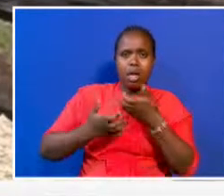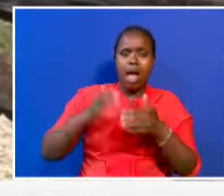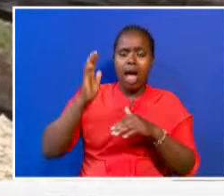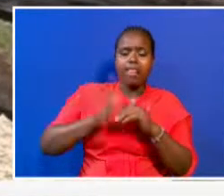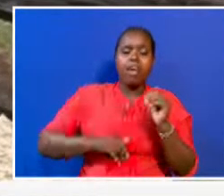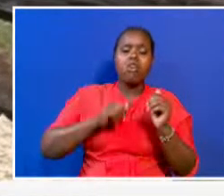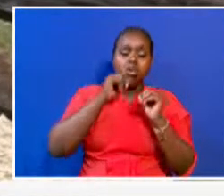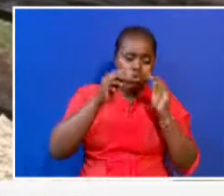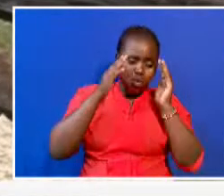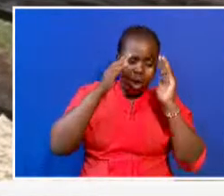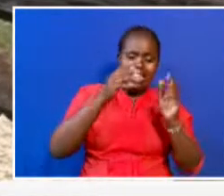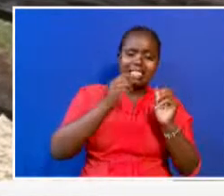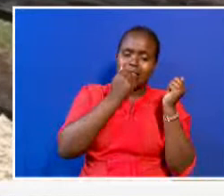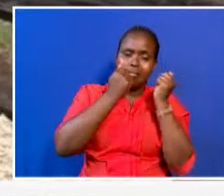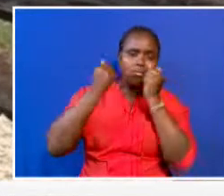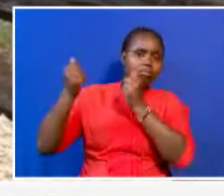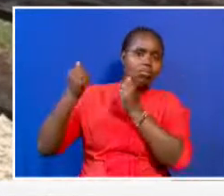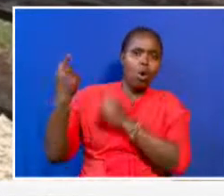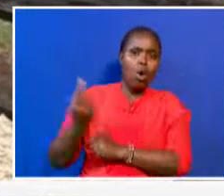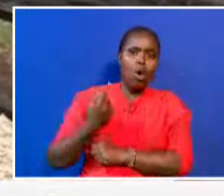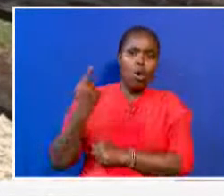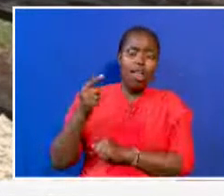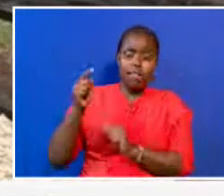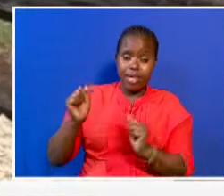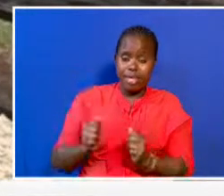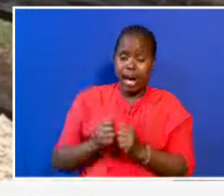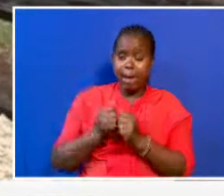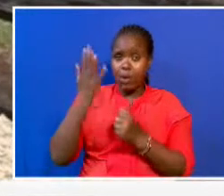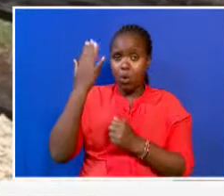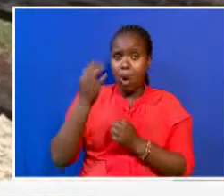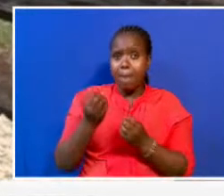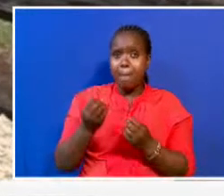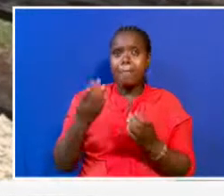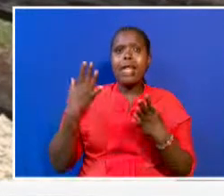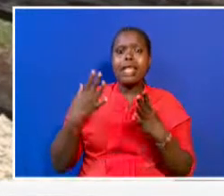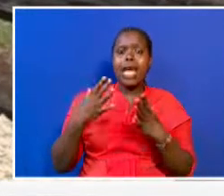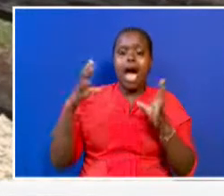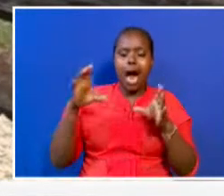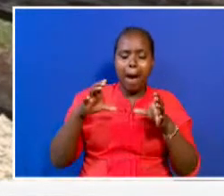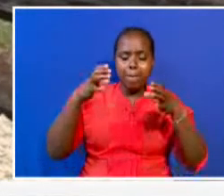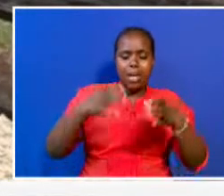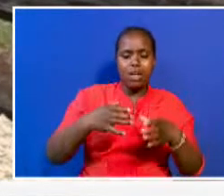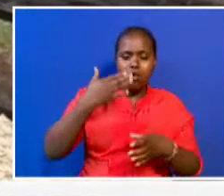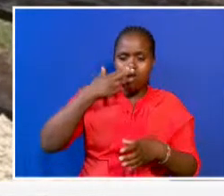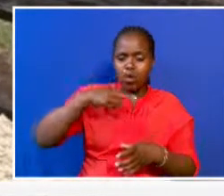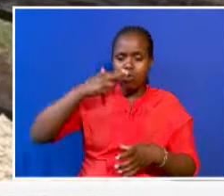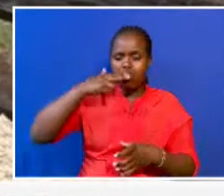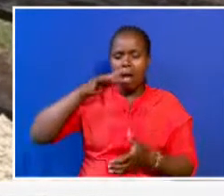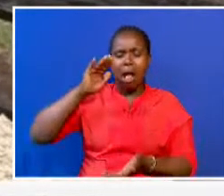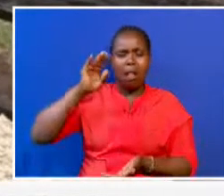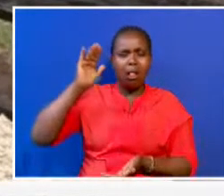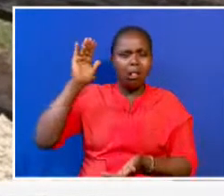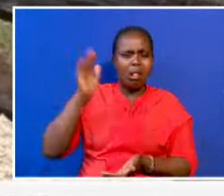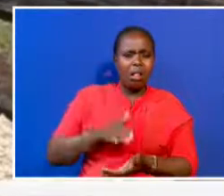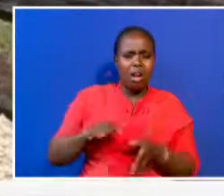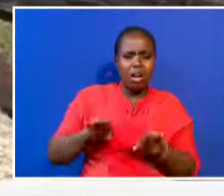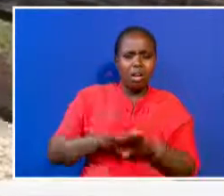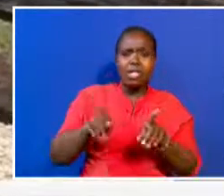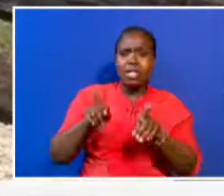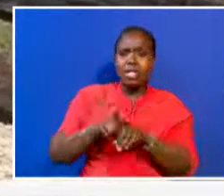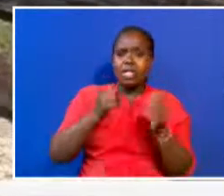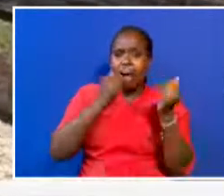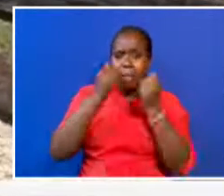ukulima wa miwa. Wazo hili limejiri wakati ambapo nyingi ya kampuni za sukari katika mkoa huo zimefifia, huku wakulima wa